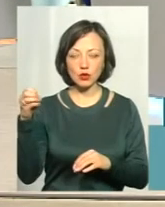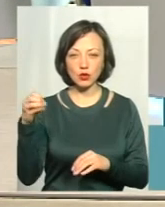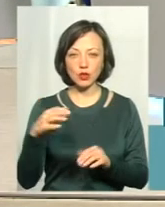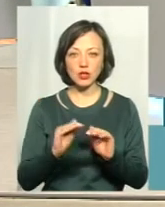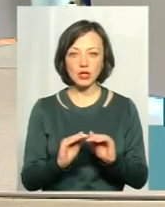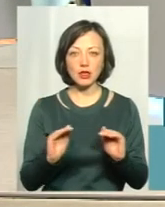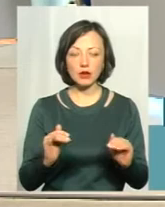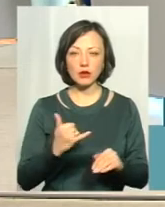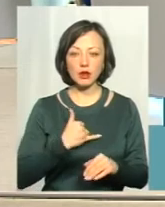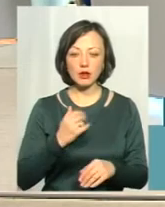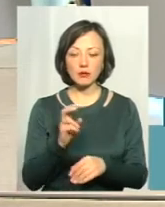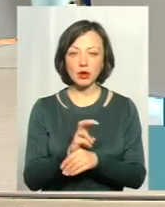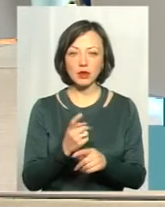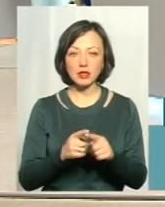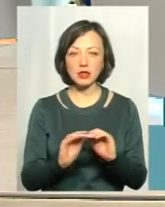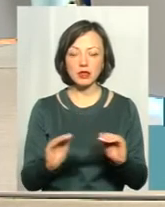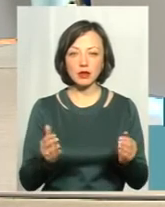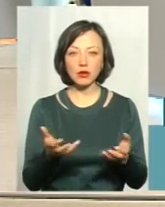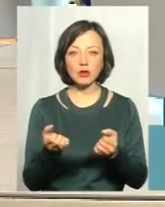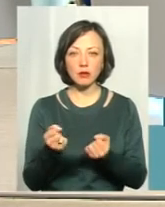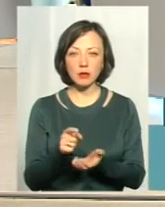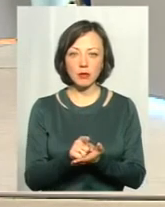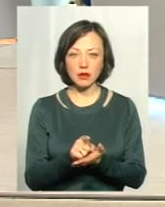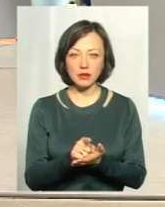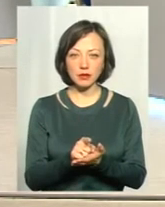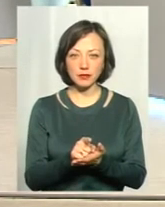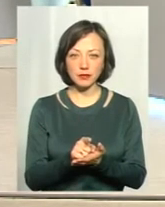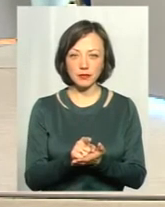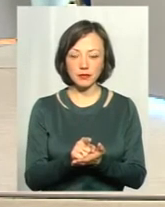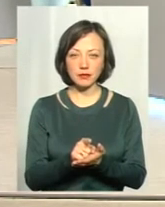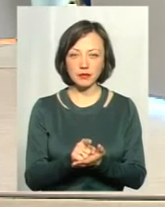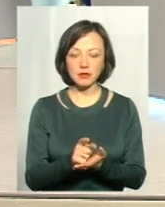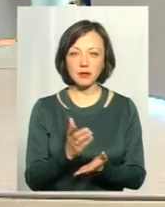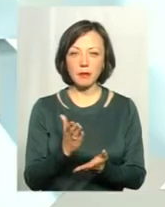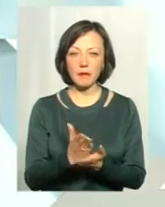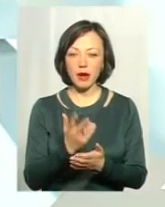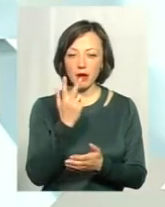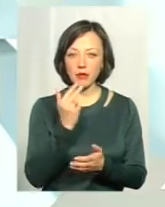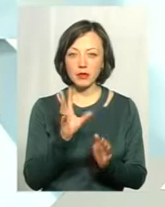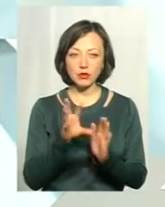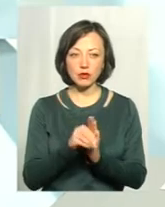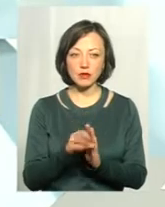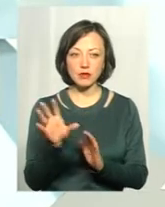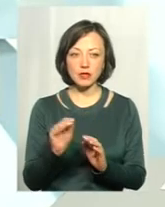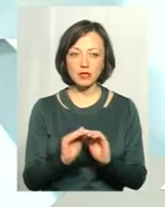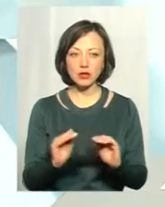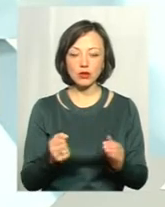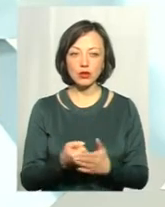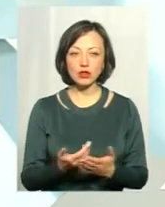діток. У нас приходять всі діти, які отримують пенсію. Ми маємо пристосувати всіх діток до